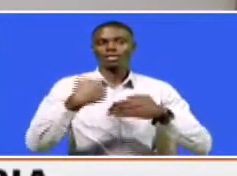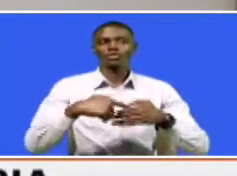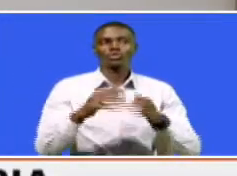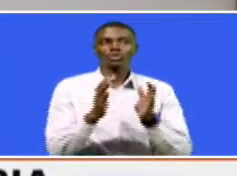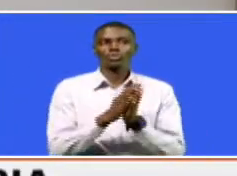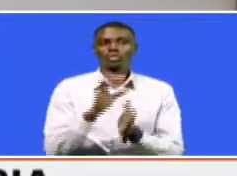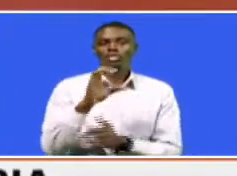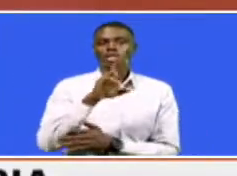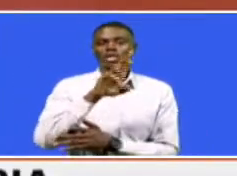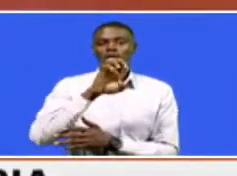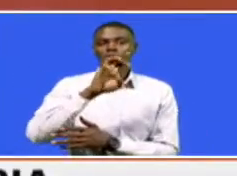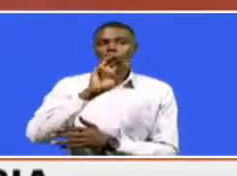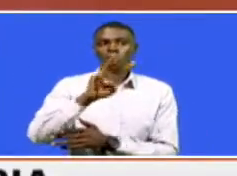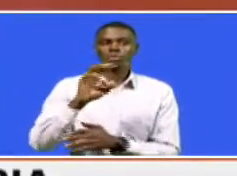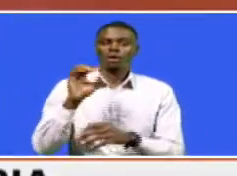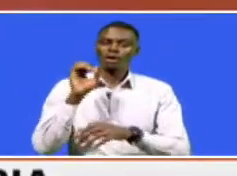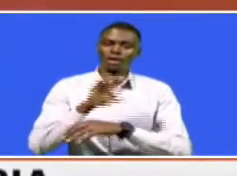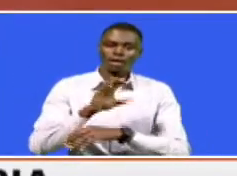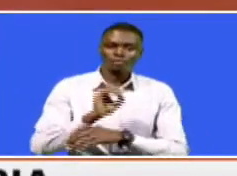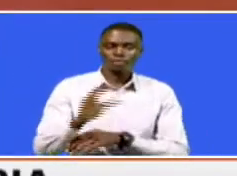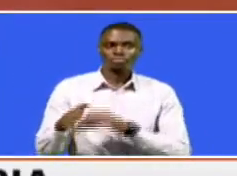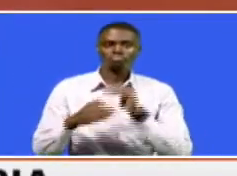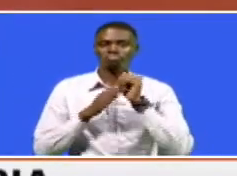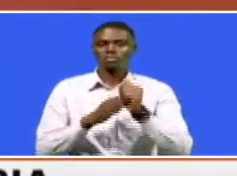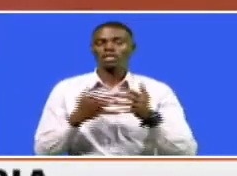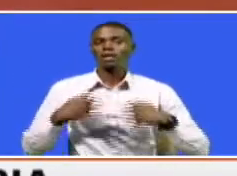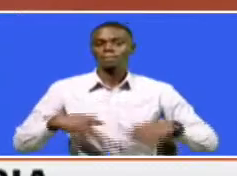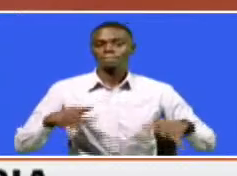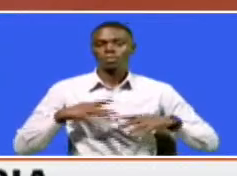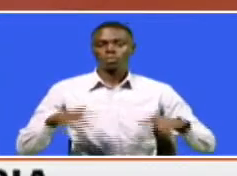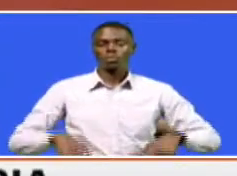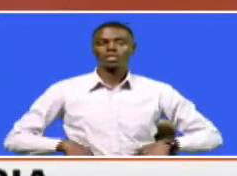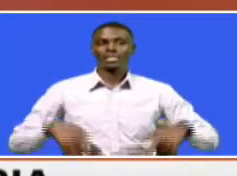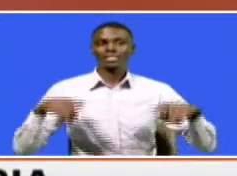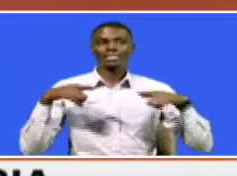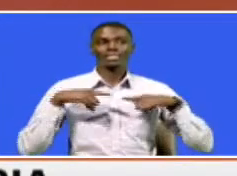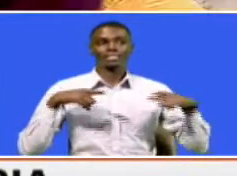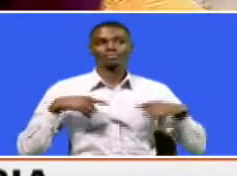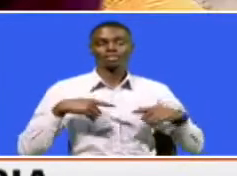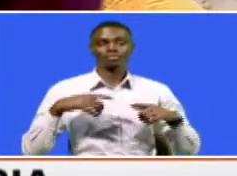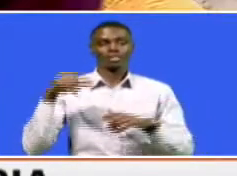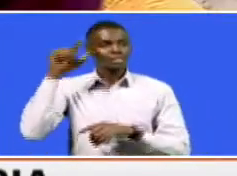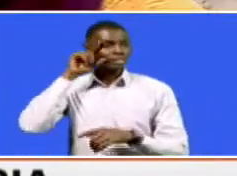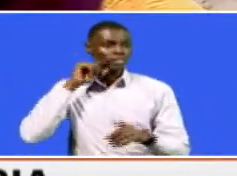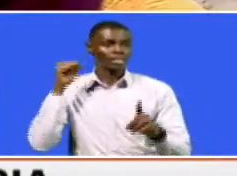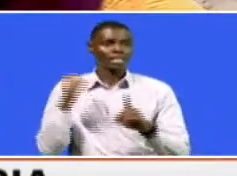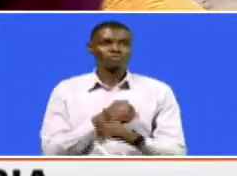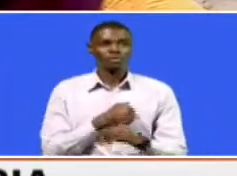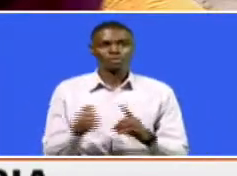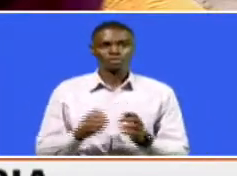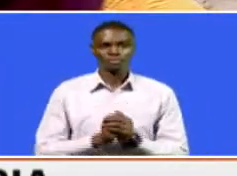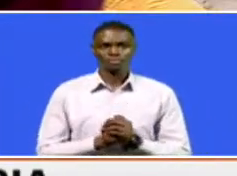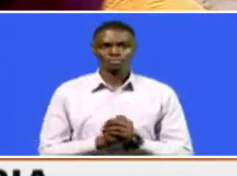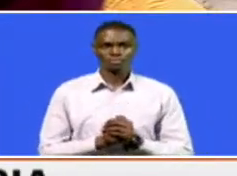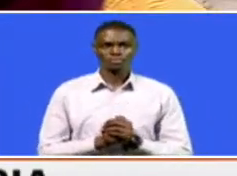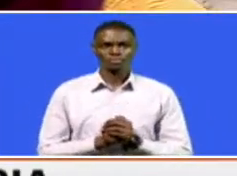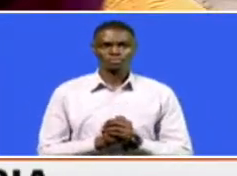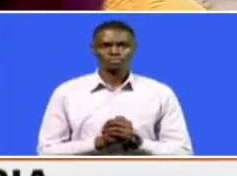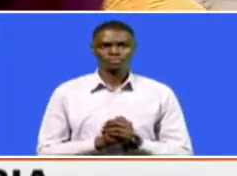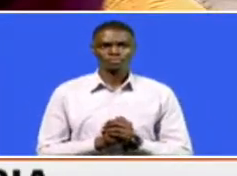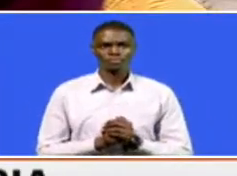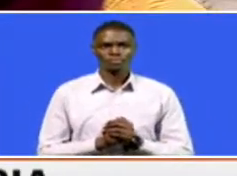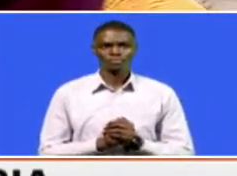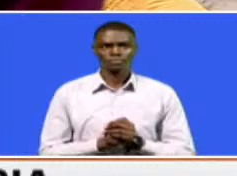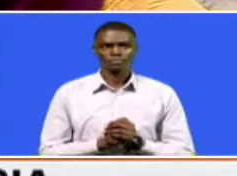Kriu linaloshauri na kuongoza walioponea dhidi ya dhuluma za kijinsia nchini. Nitakuwa naishi na